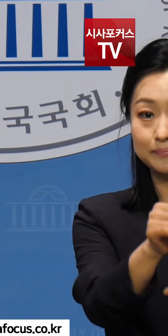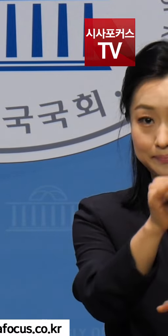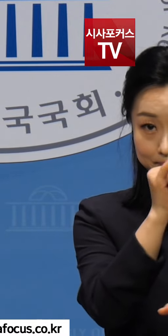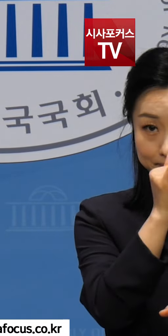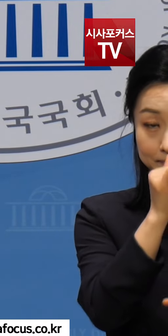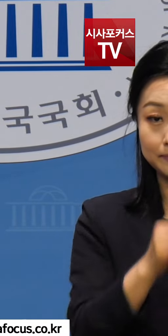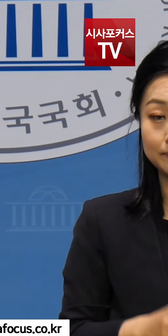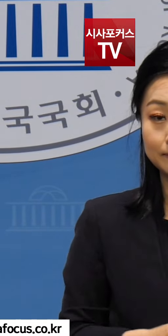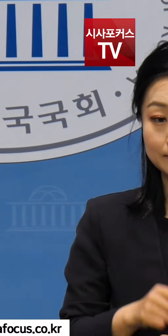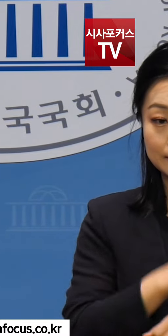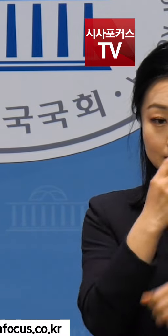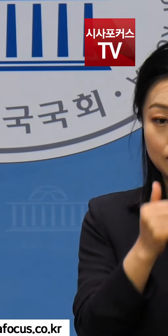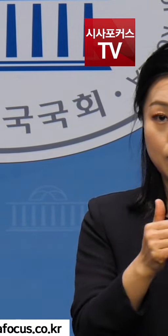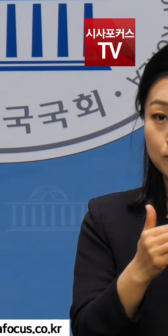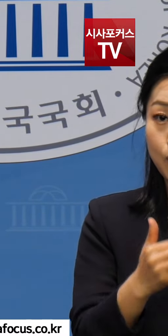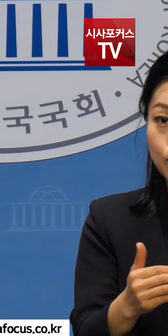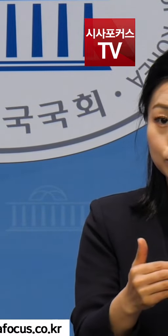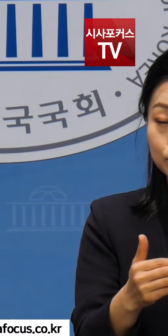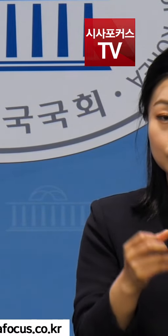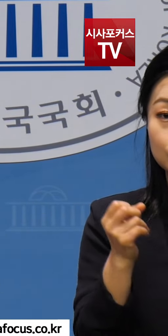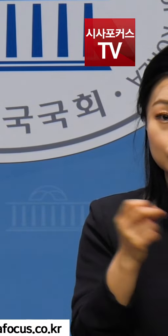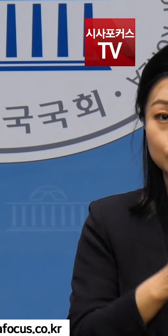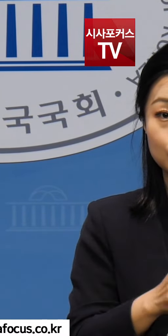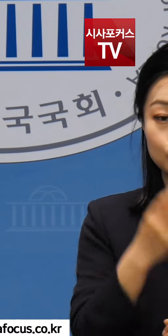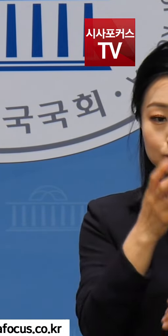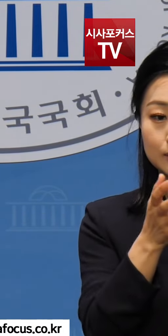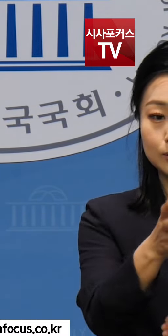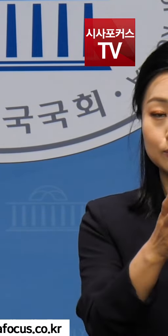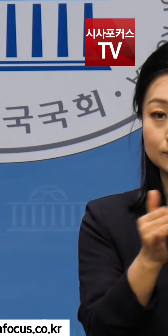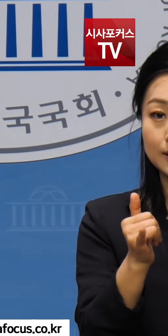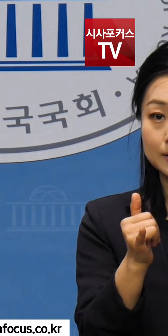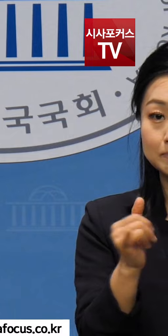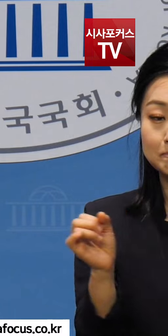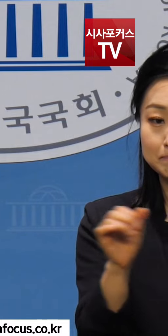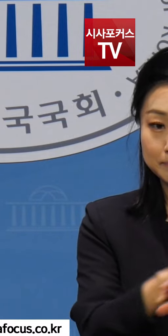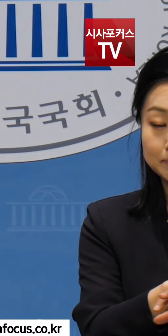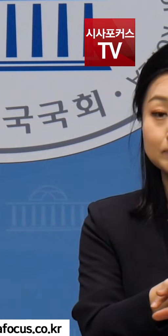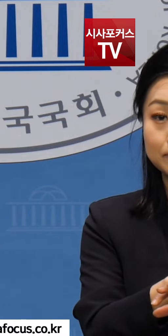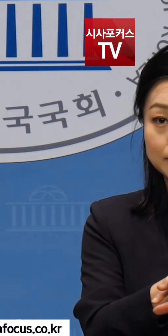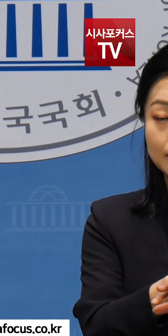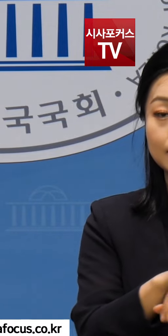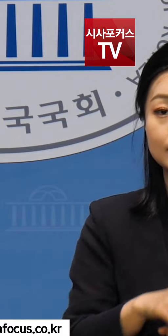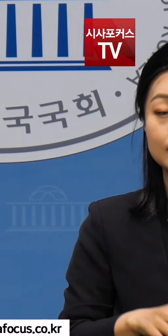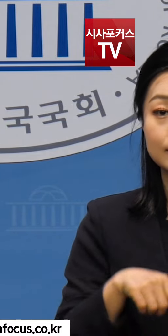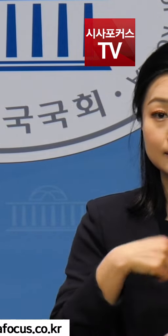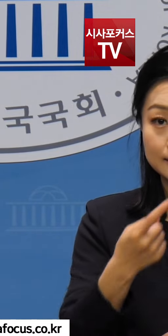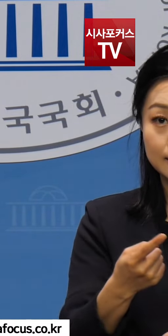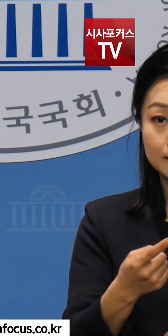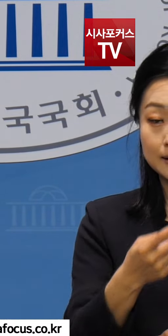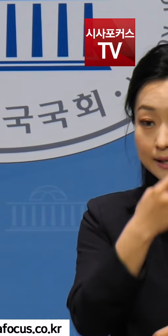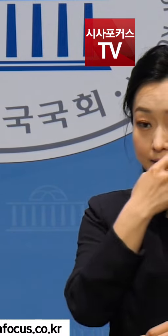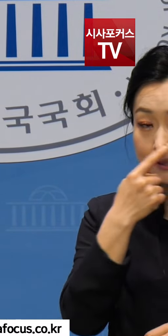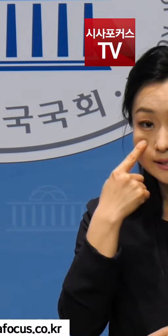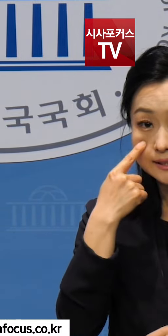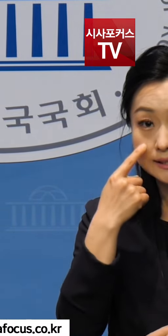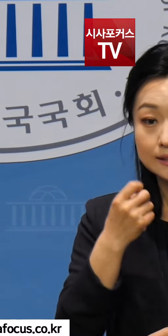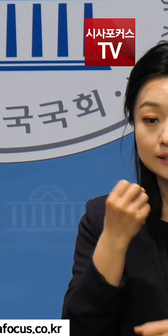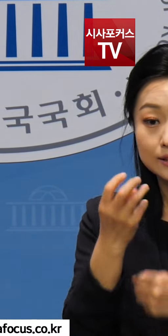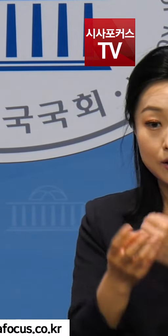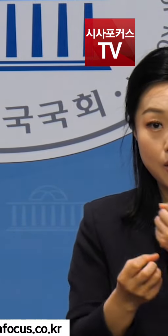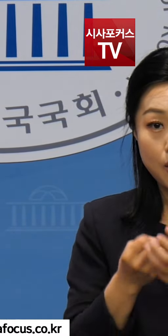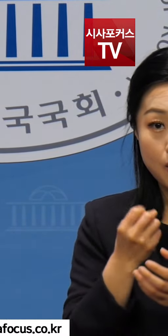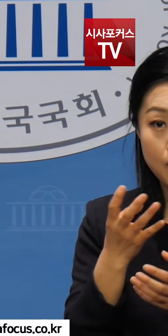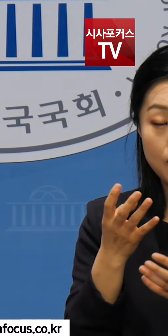특검이 계속 거부되고 수사기관들이 사건을 은폐하는 사이 핵심 의혹을 풀 실마리가 나타나고 새로운